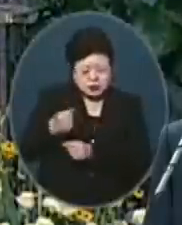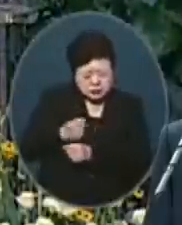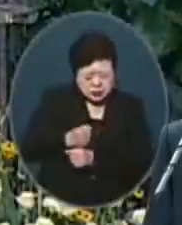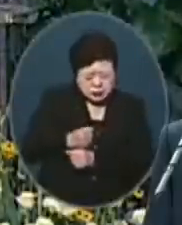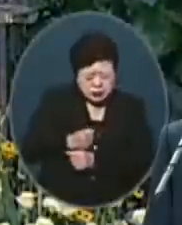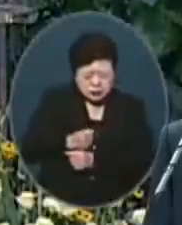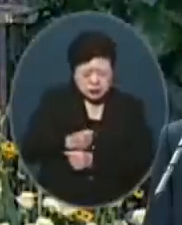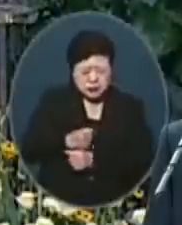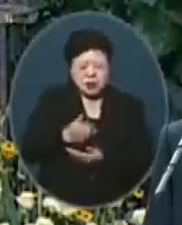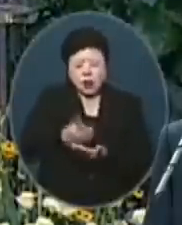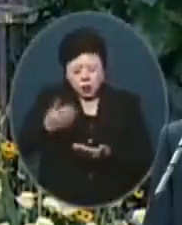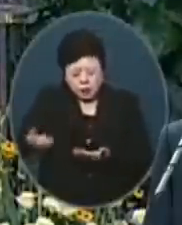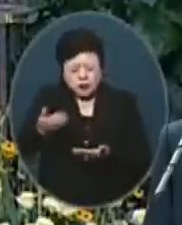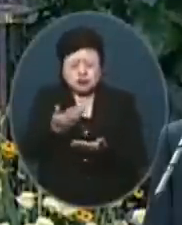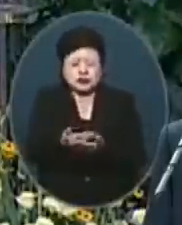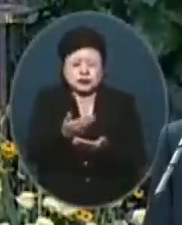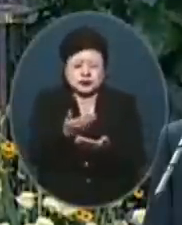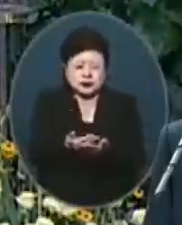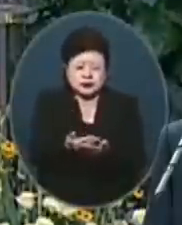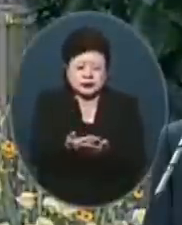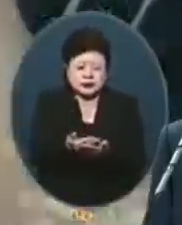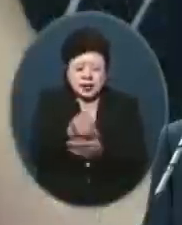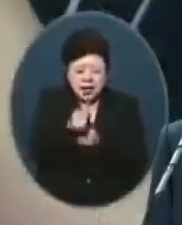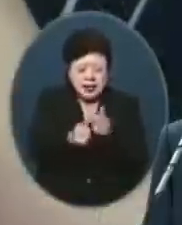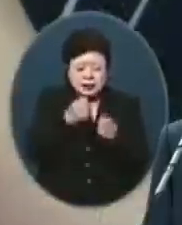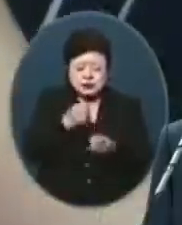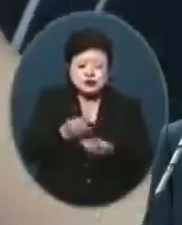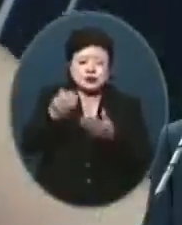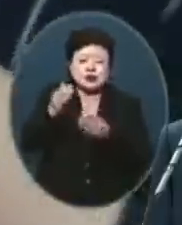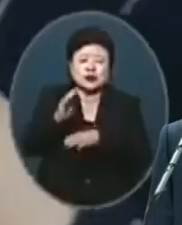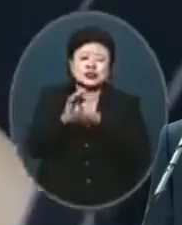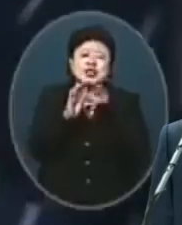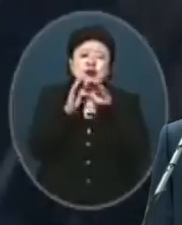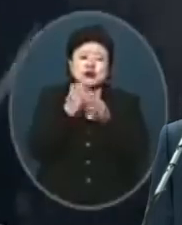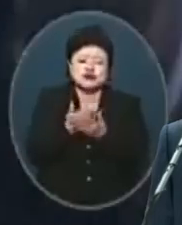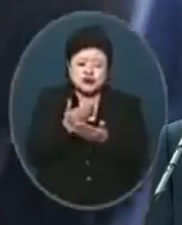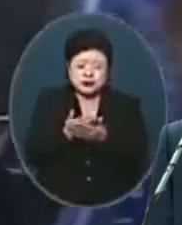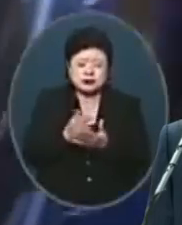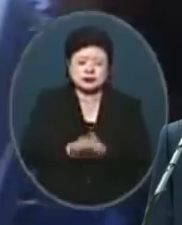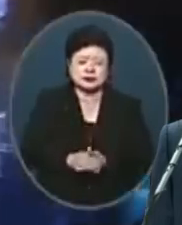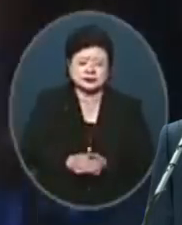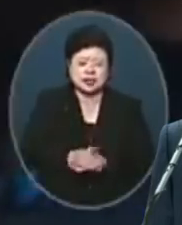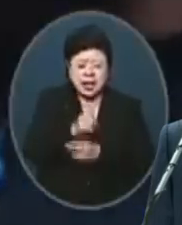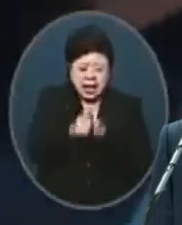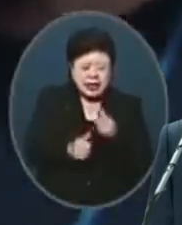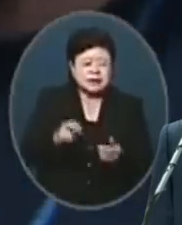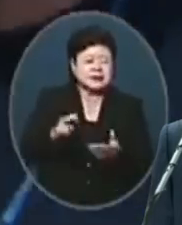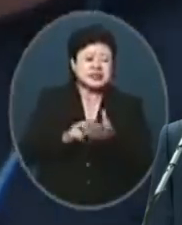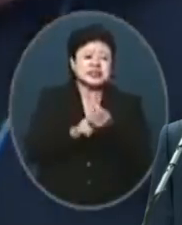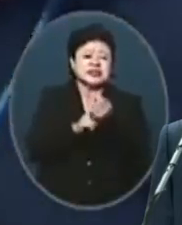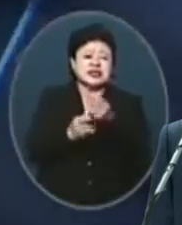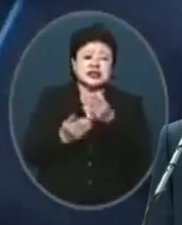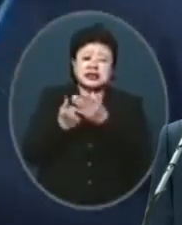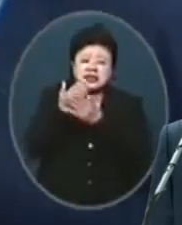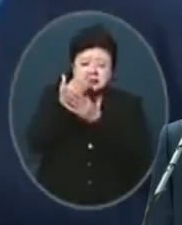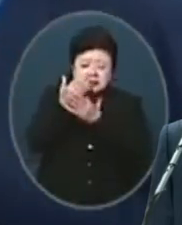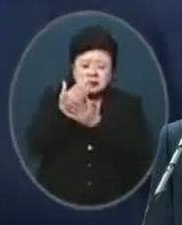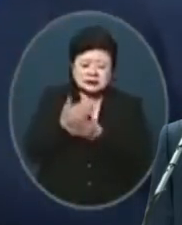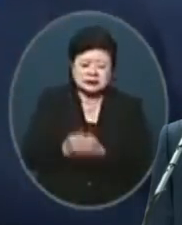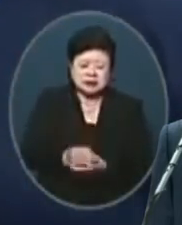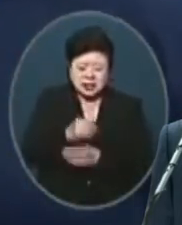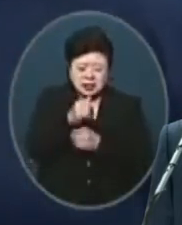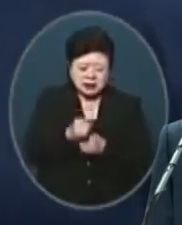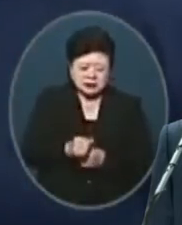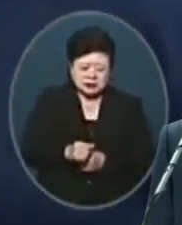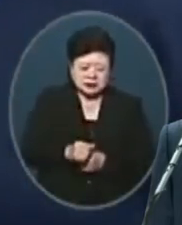짐을 옮겨주시옵시고 하나님의 축복으로 채워주시옵소서. 하나님의 기적이 일어나서 먼 하나님이